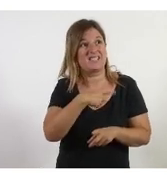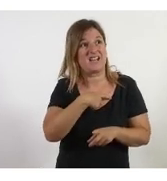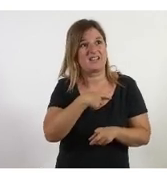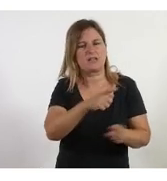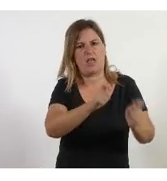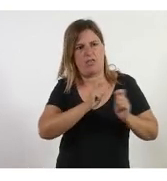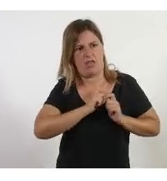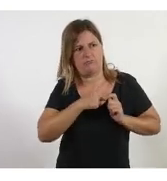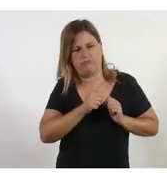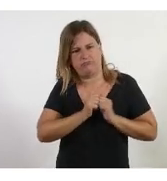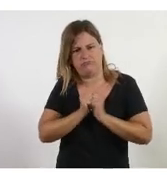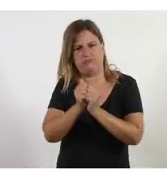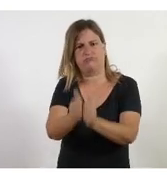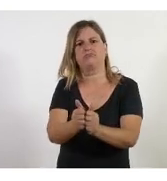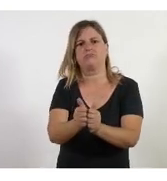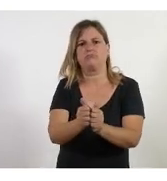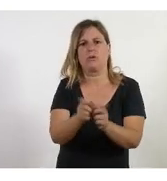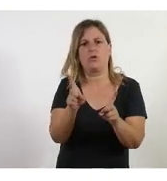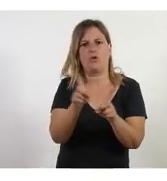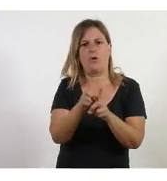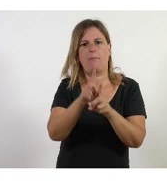un ventall de possibilitats.